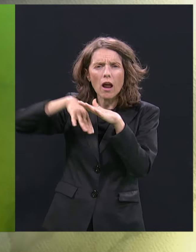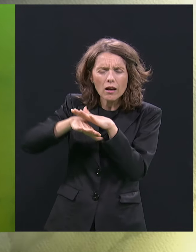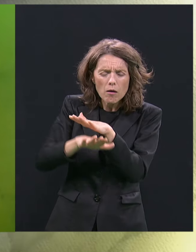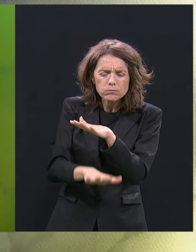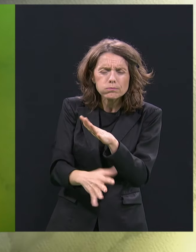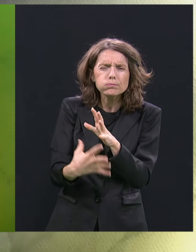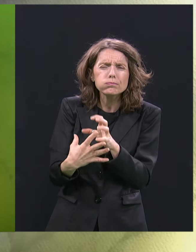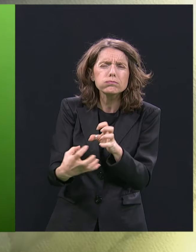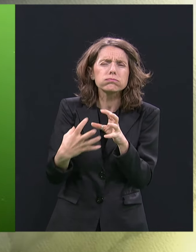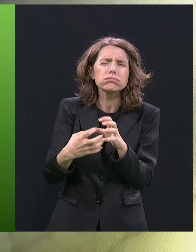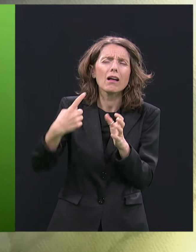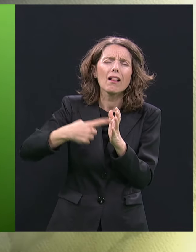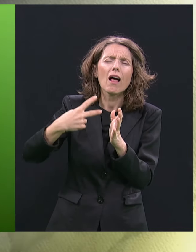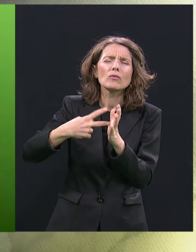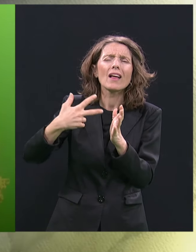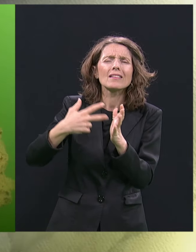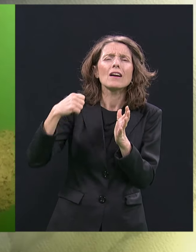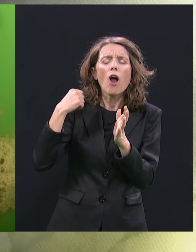novi život.